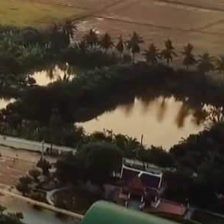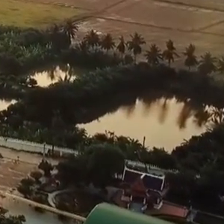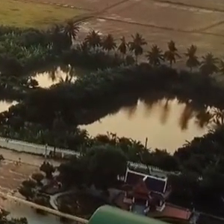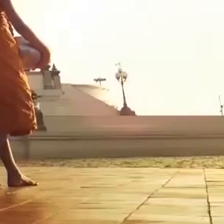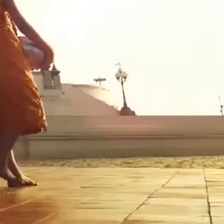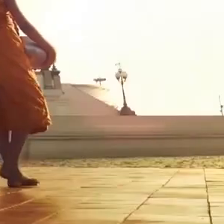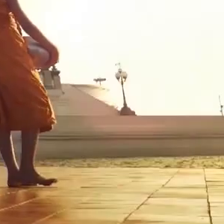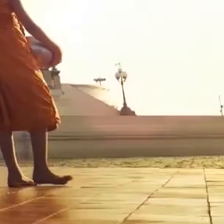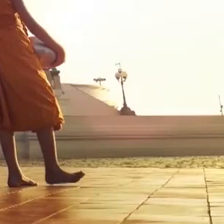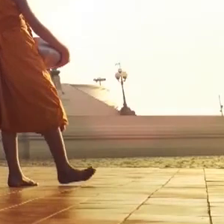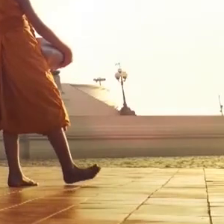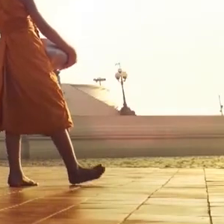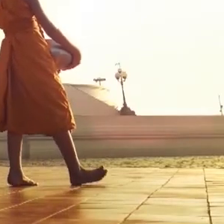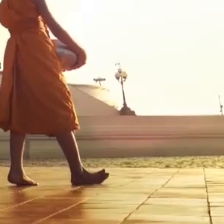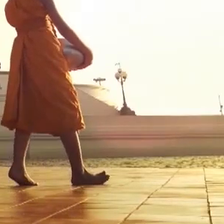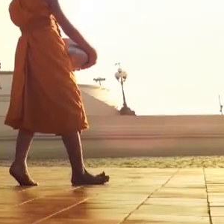กัน